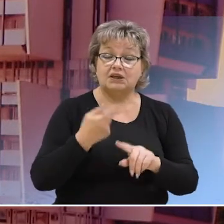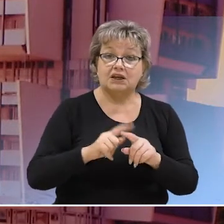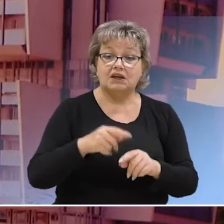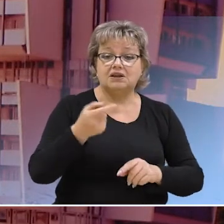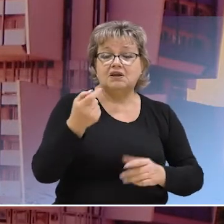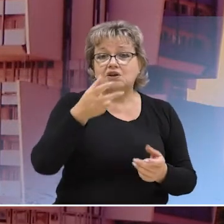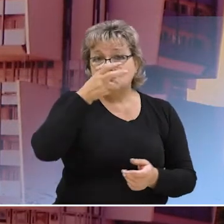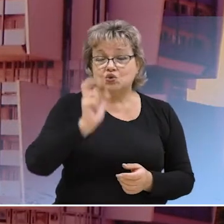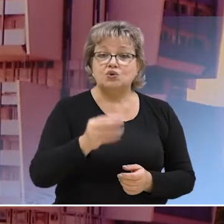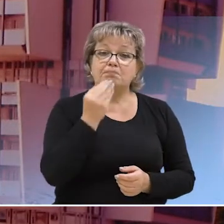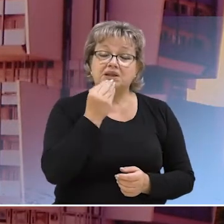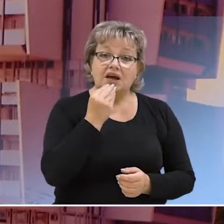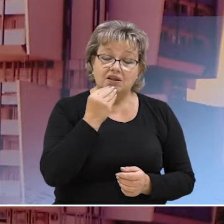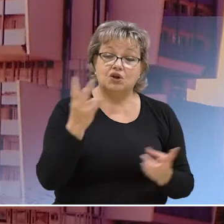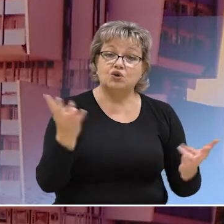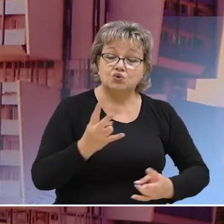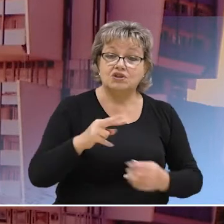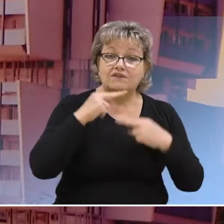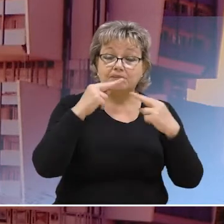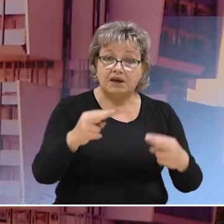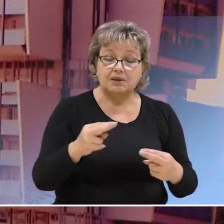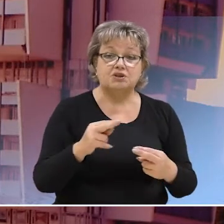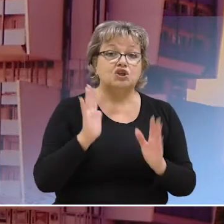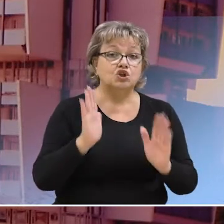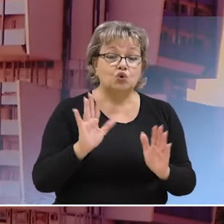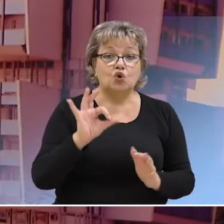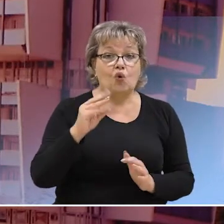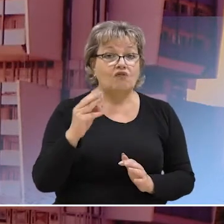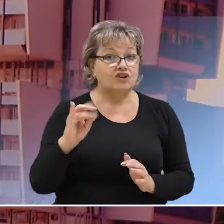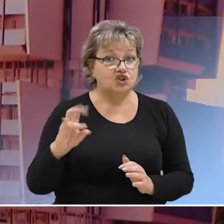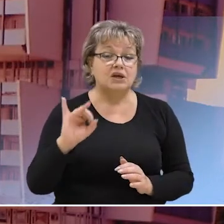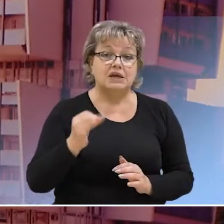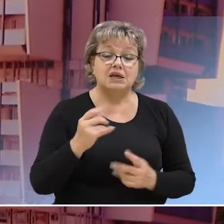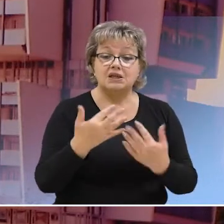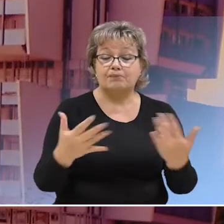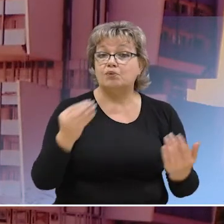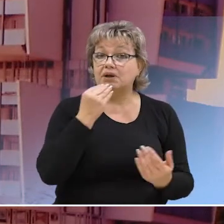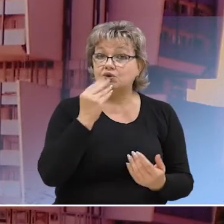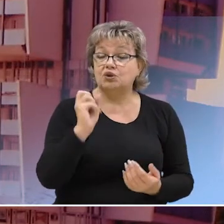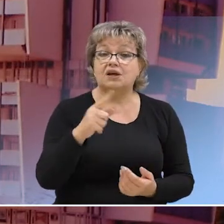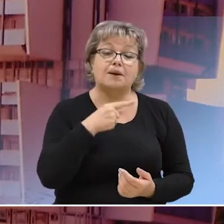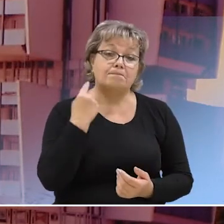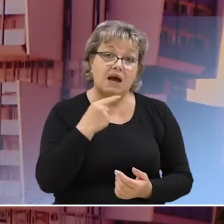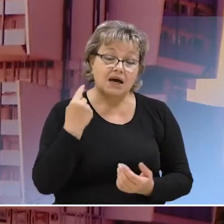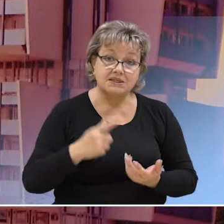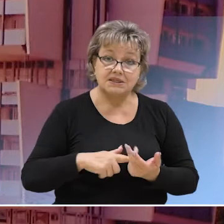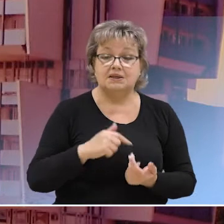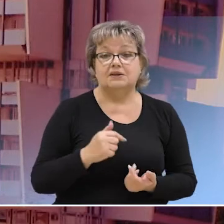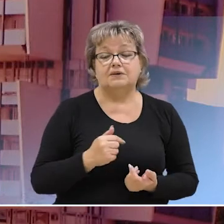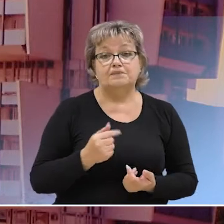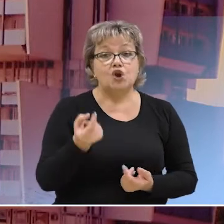фактор – это скудный рацион питания. Ну и при этом внимание нужно обращать, конечно же, не только на овощи, но и на прочие такие продукты, как